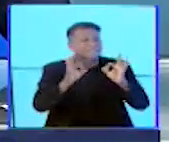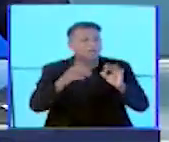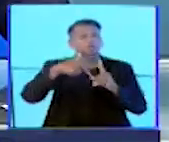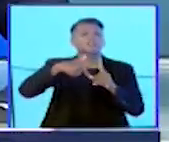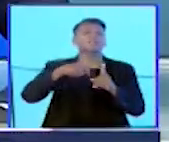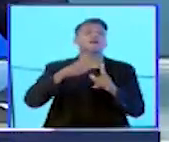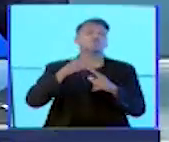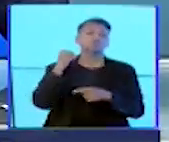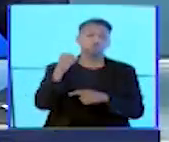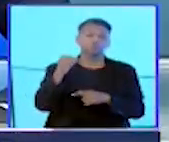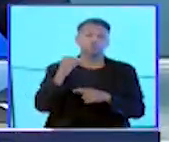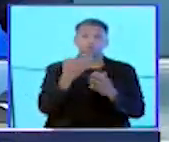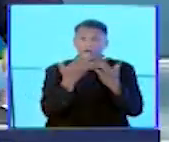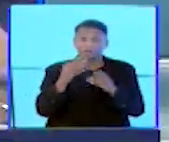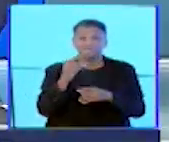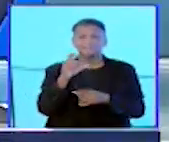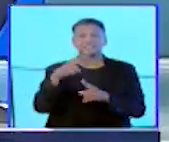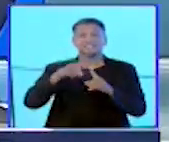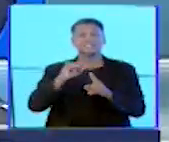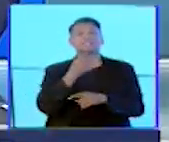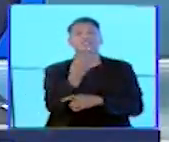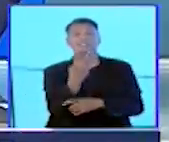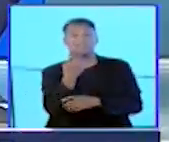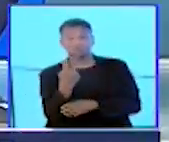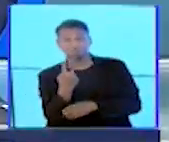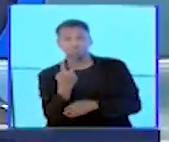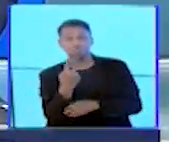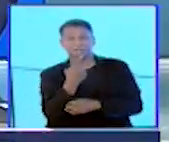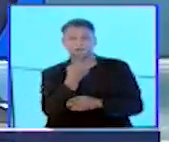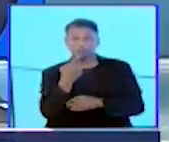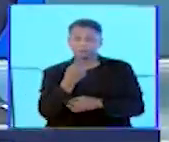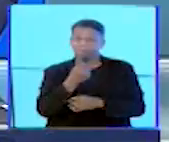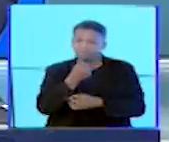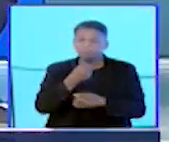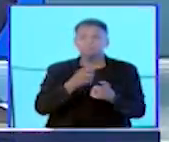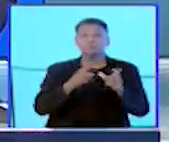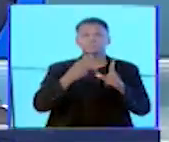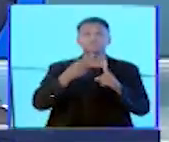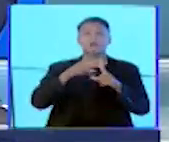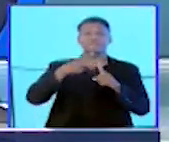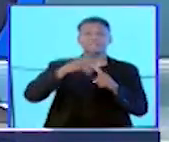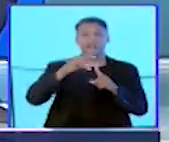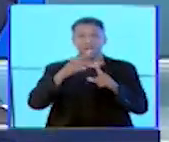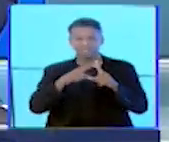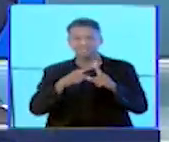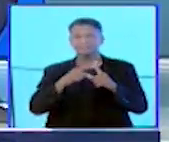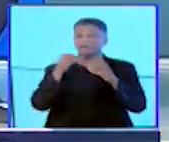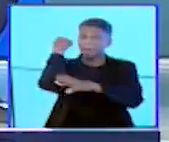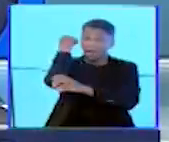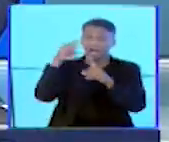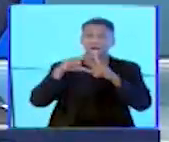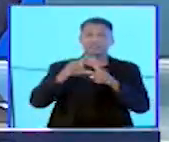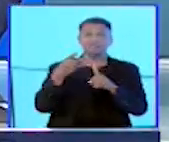ke-31 Menapaki Indonesia bersama Safina Snahyar, juru kamera Ade Suryananda dan Surya Lisantoso dalam